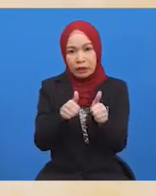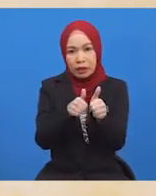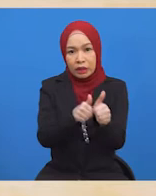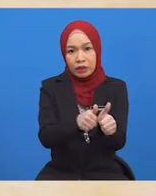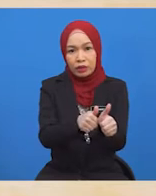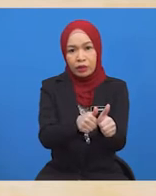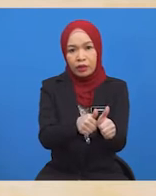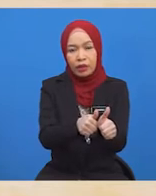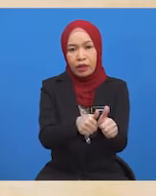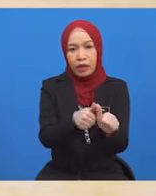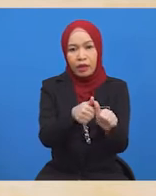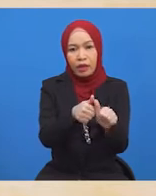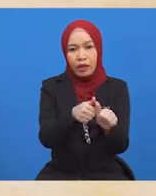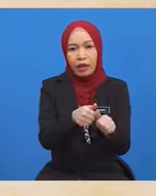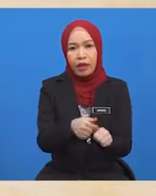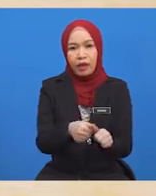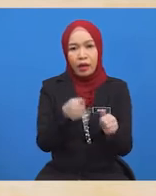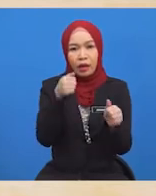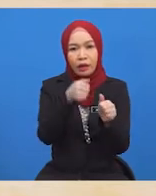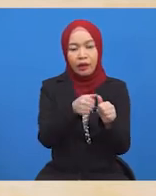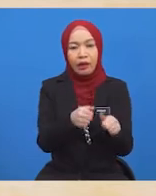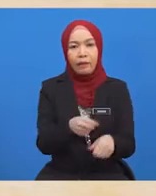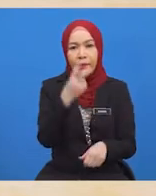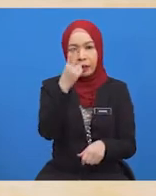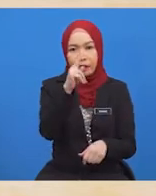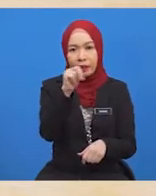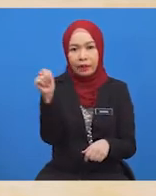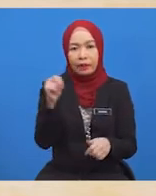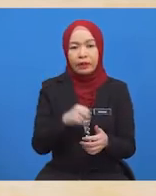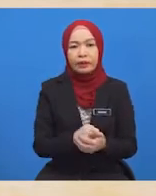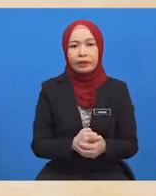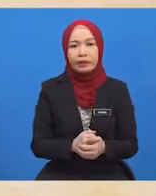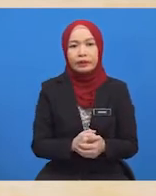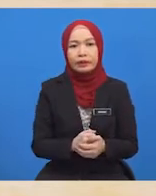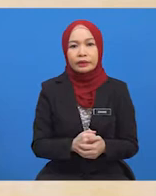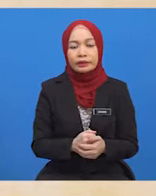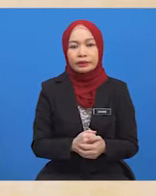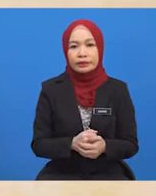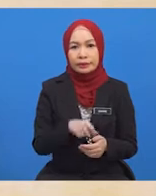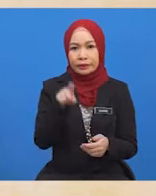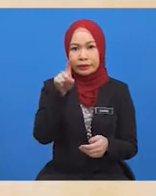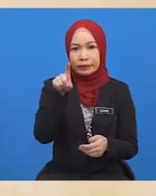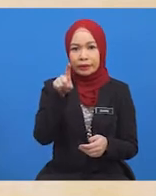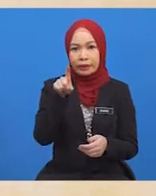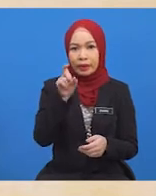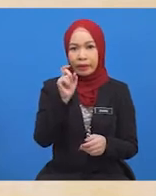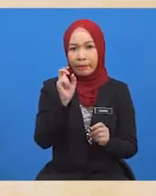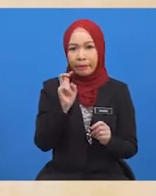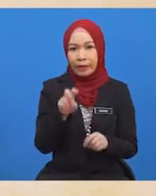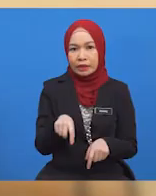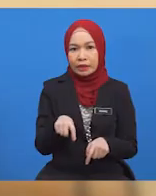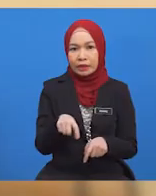pandangan. Titik A berada di bawah titik F apabila dipandang dari arah Z.